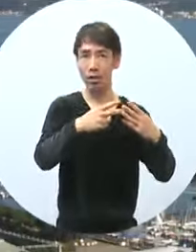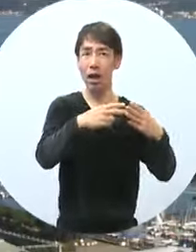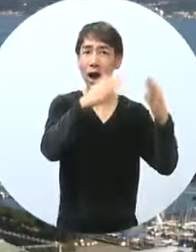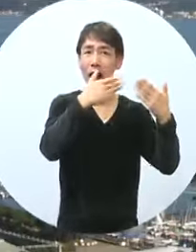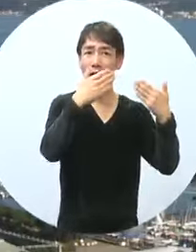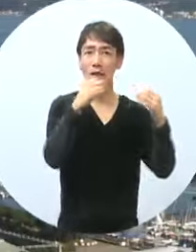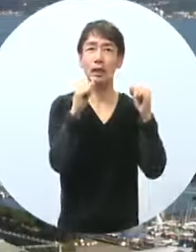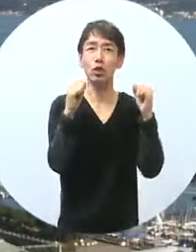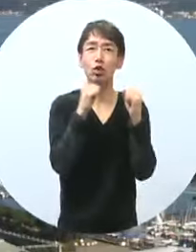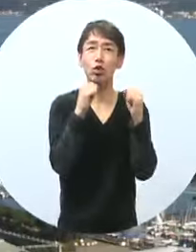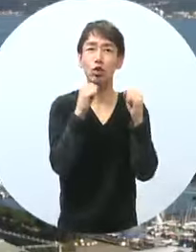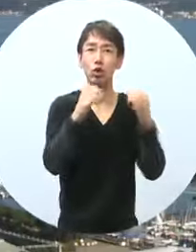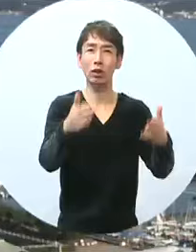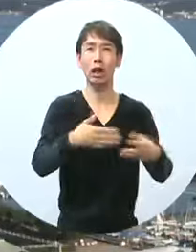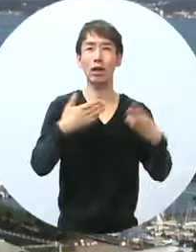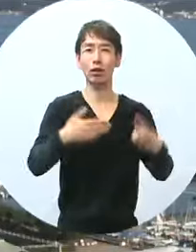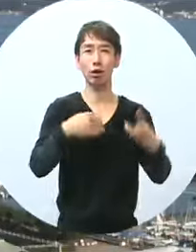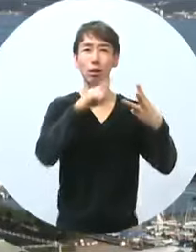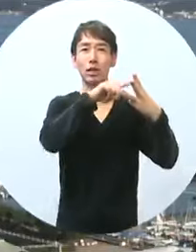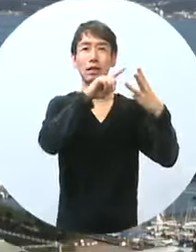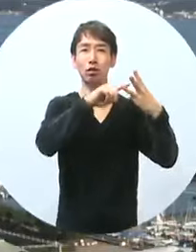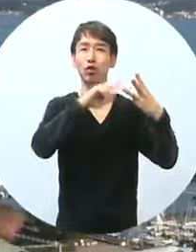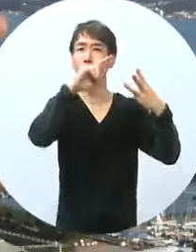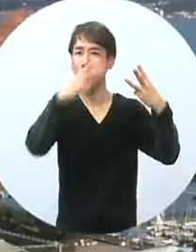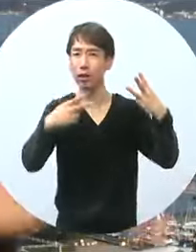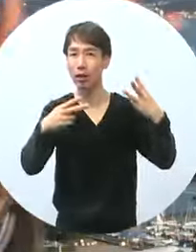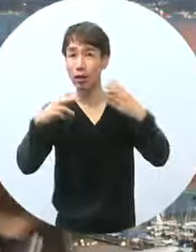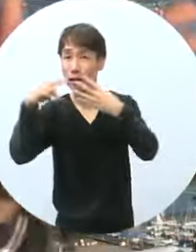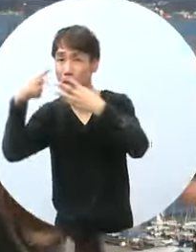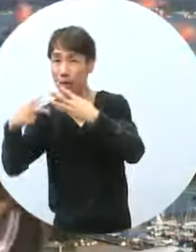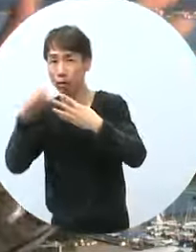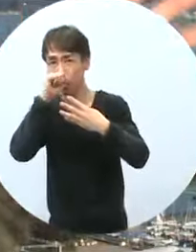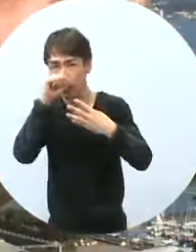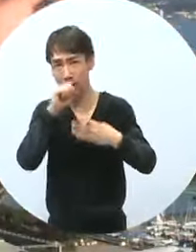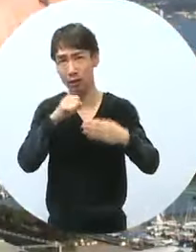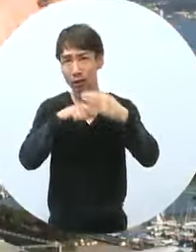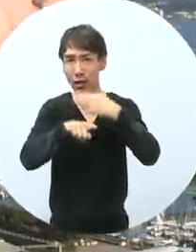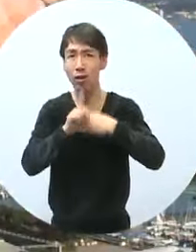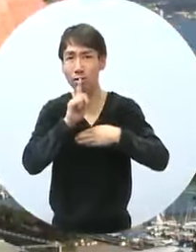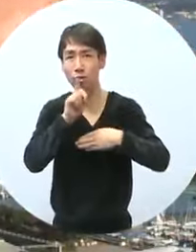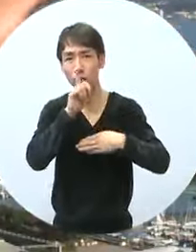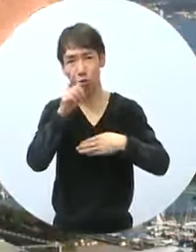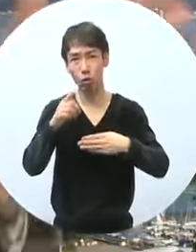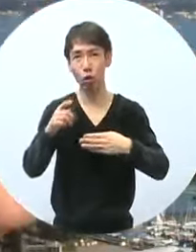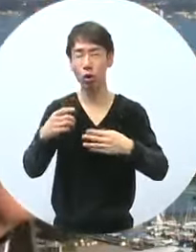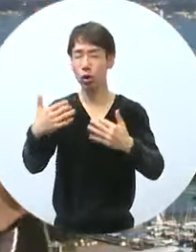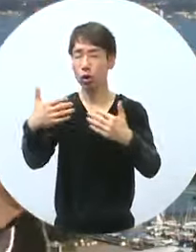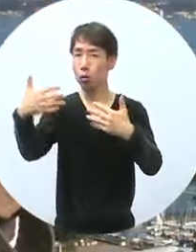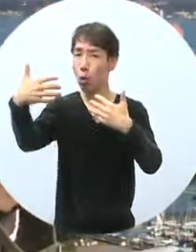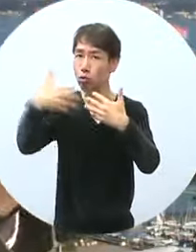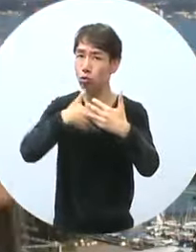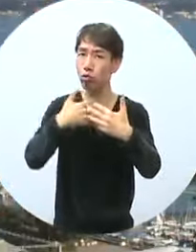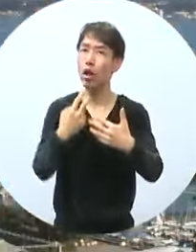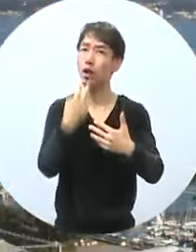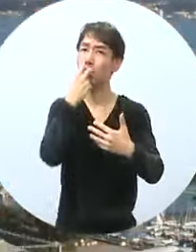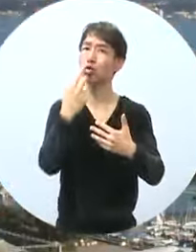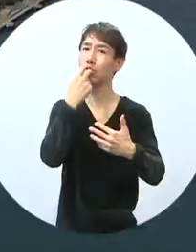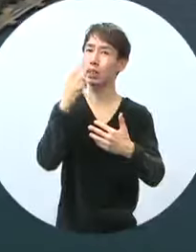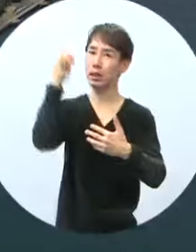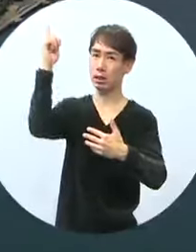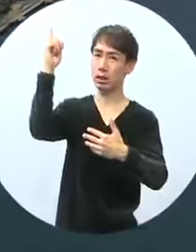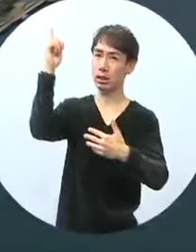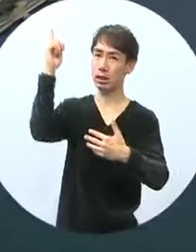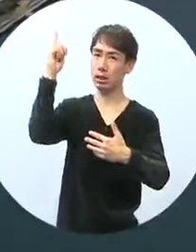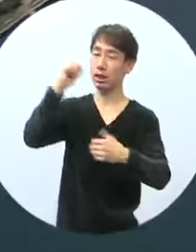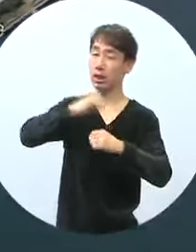節がもう最高です。何が最高かというとですね、もうこの澄んだ空気ですね。この空気が澄んでるということは、右手にですね、